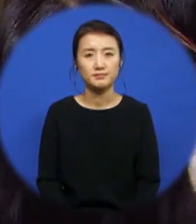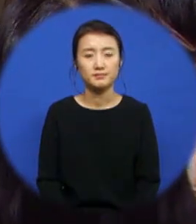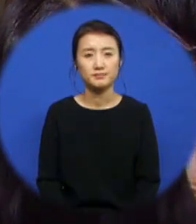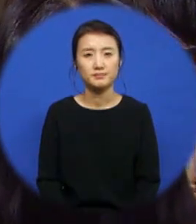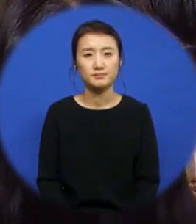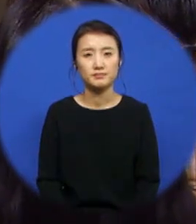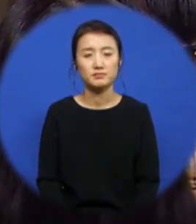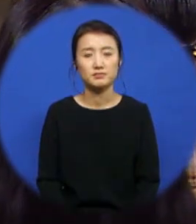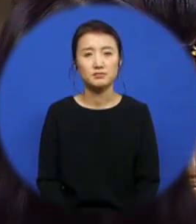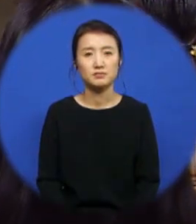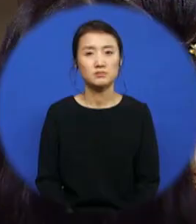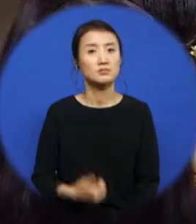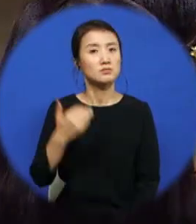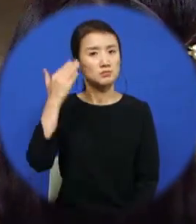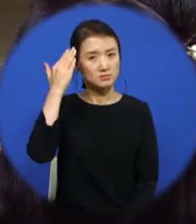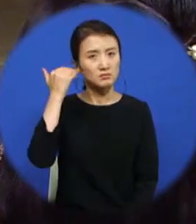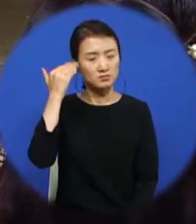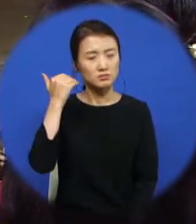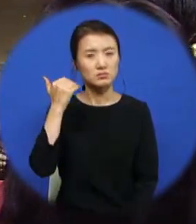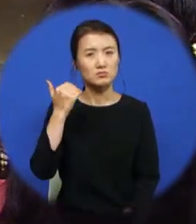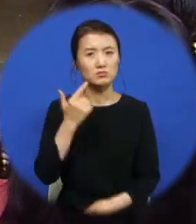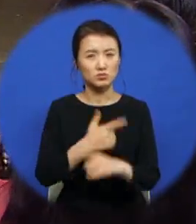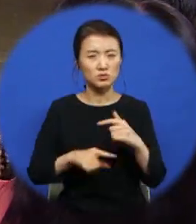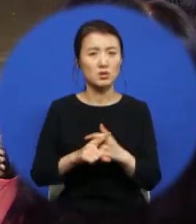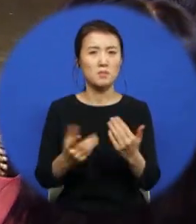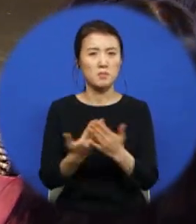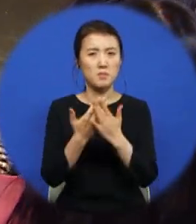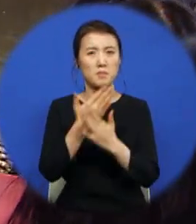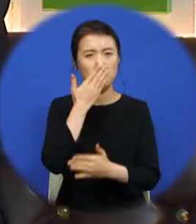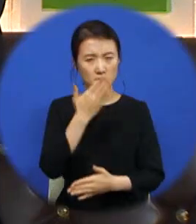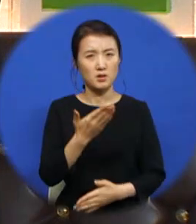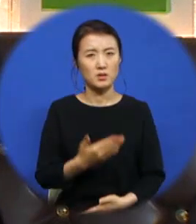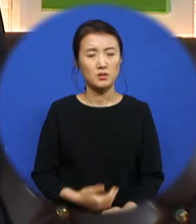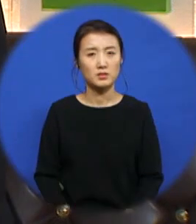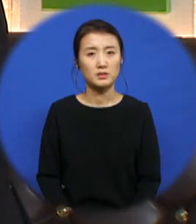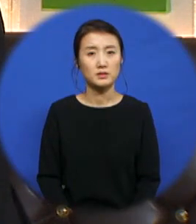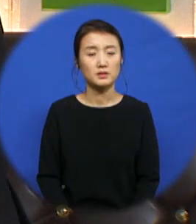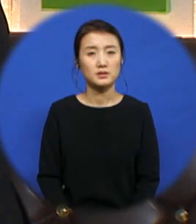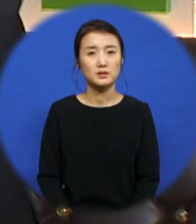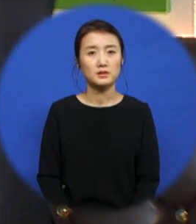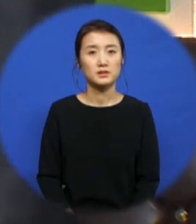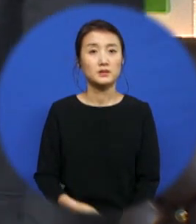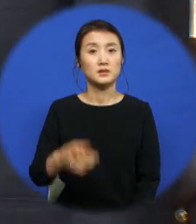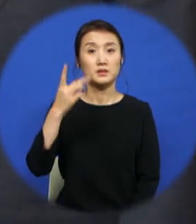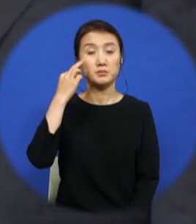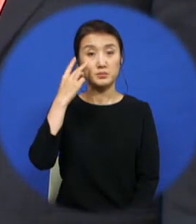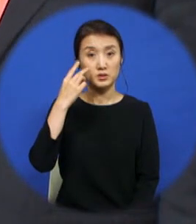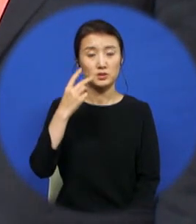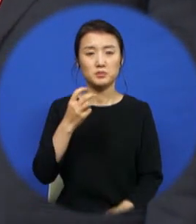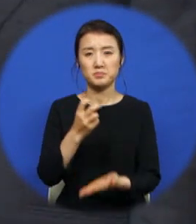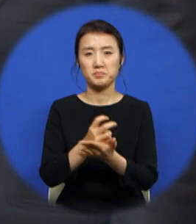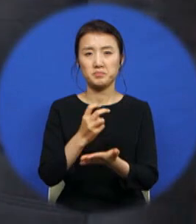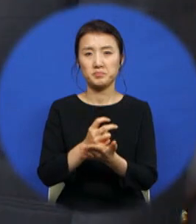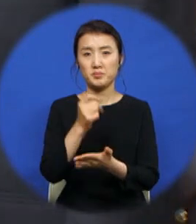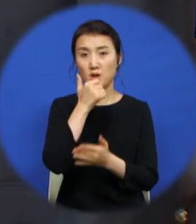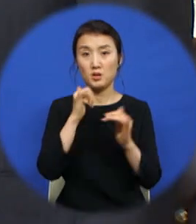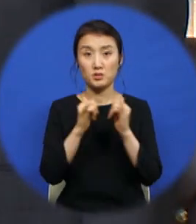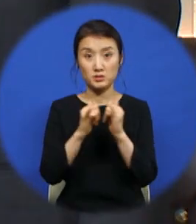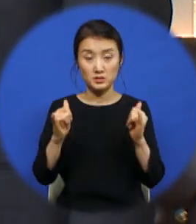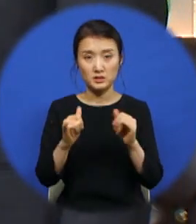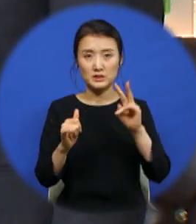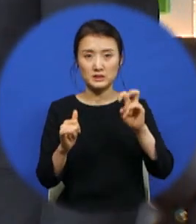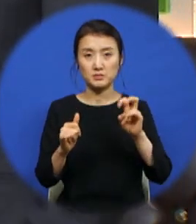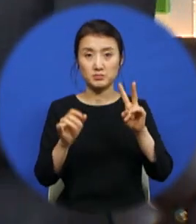이렇게 잘될 수 있는 여력을 갖고 있죠 미국 변호사가 이름 70만 밴 54만 명의 유대인 입니다 26 불어